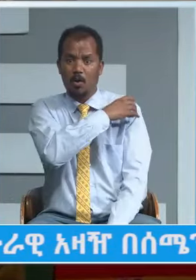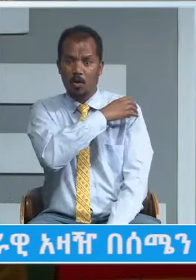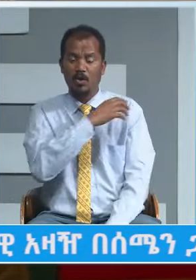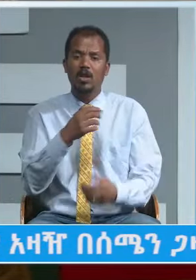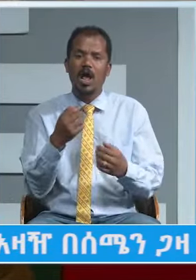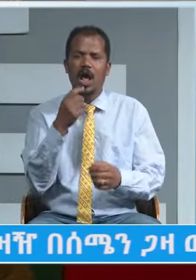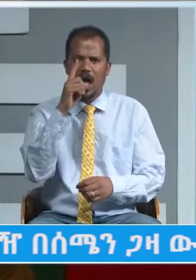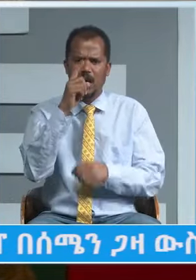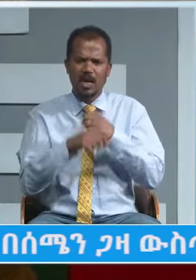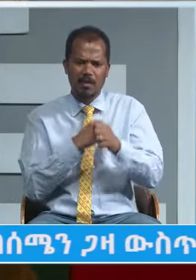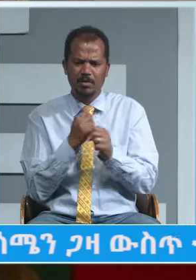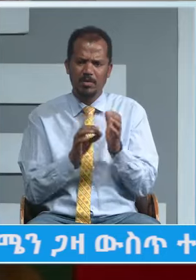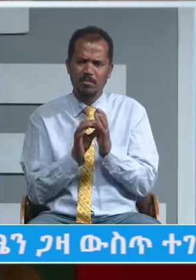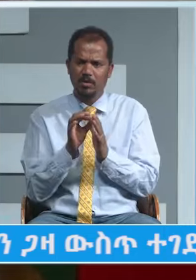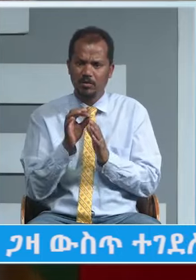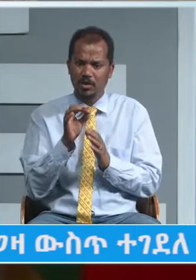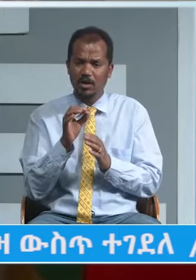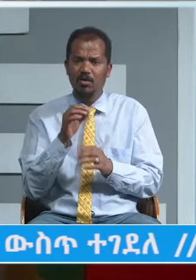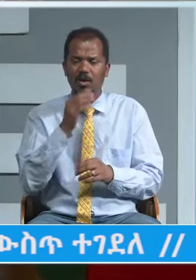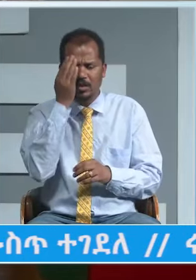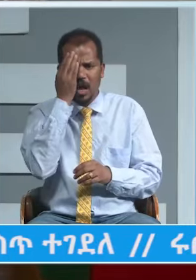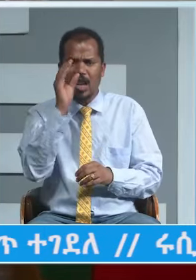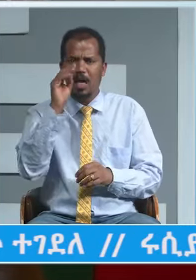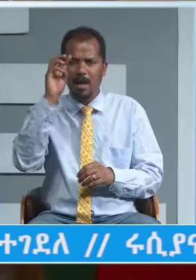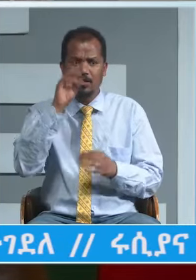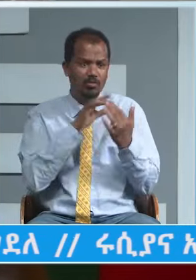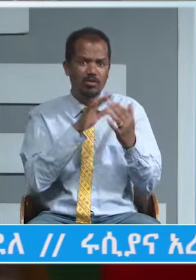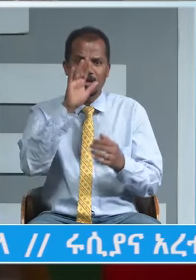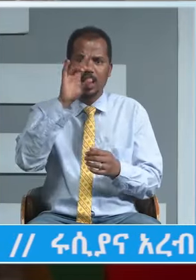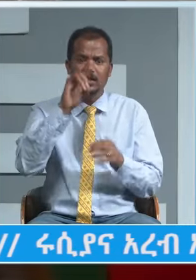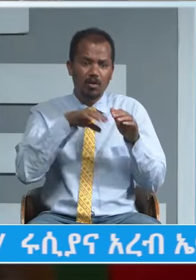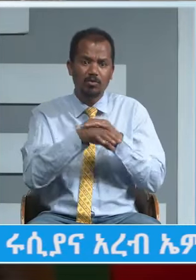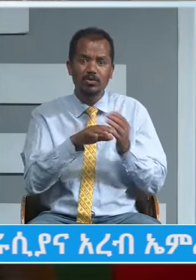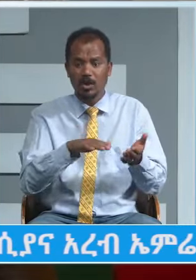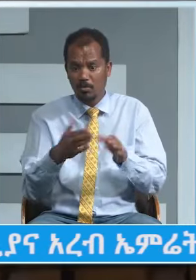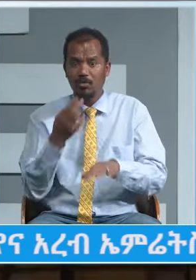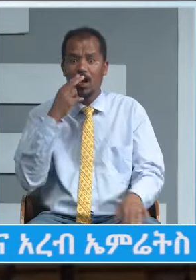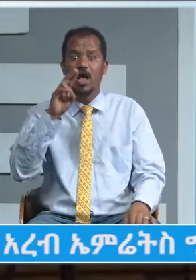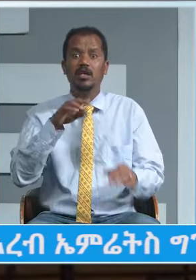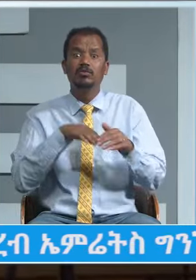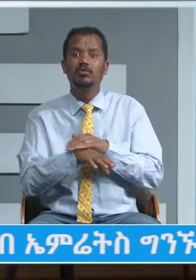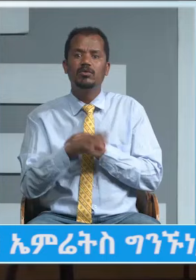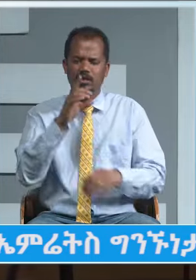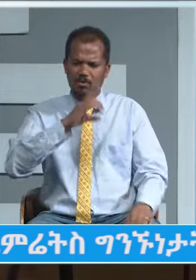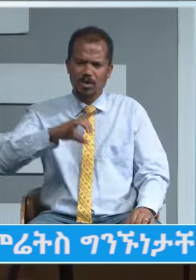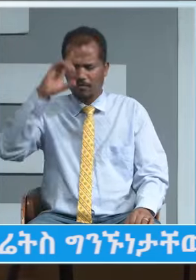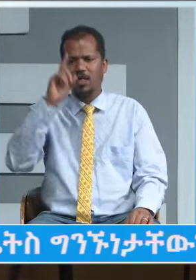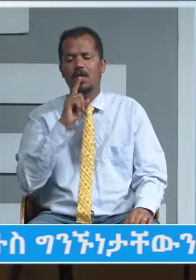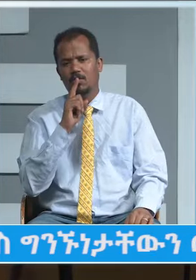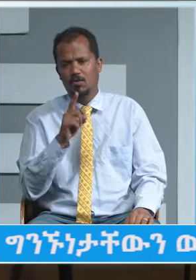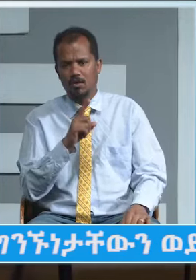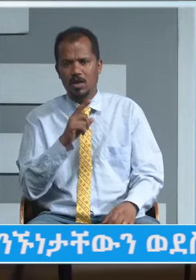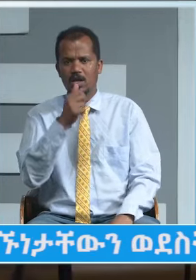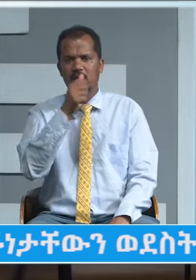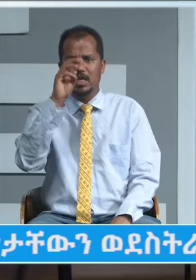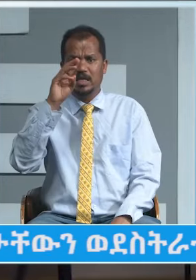ኮሎኔል ኤሳን ዳክሳ አንድ ዓመት ባስቆጠረው የእስራኤል ሐማስ ጦርነት በጋዛ ውስጥ ከተገደሉ ወታደራዊ አዛዦች ውስጥ ከፍተኛው